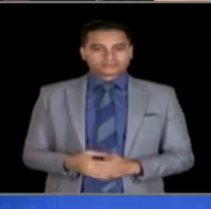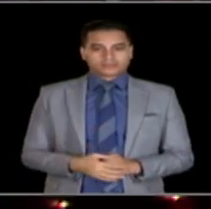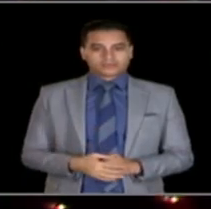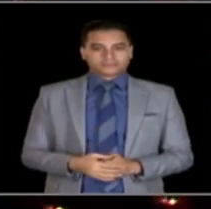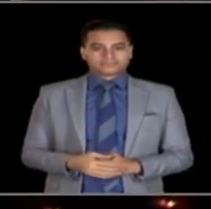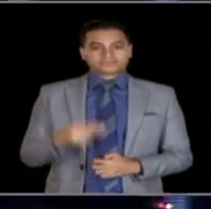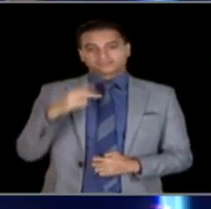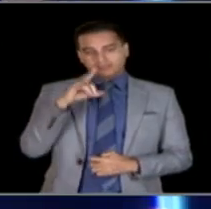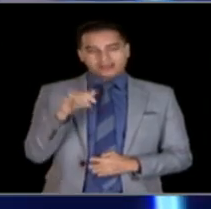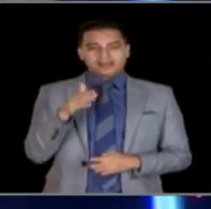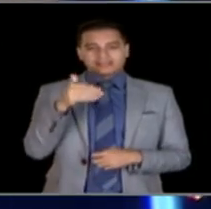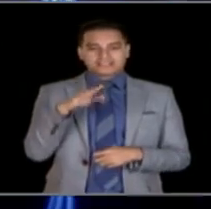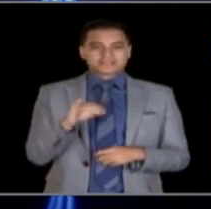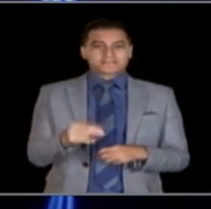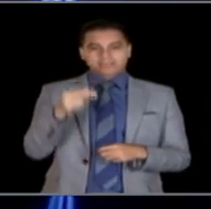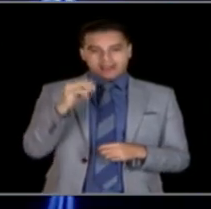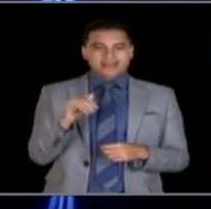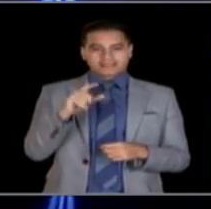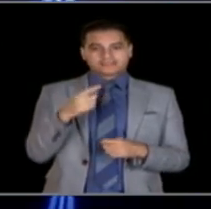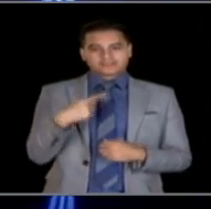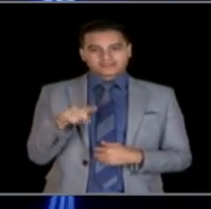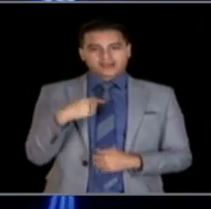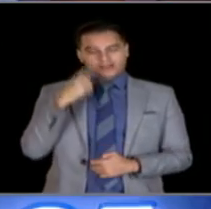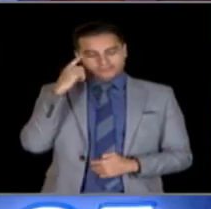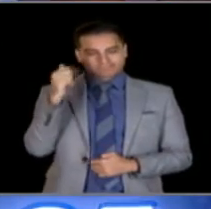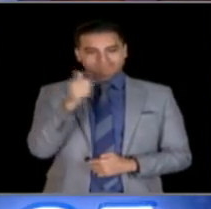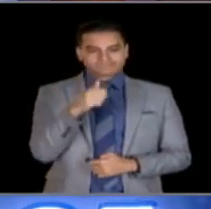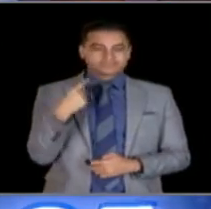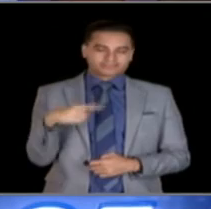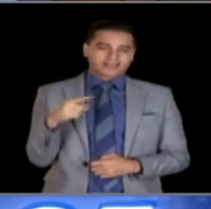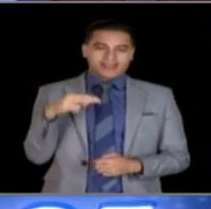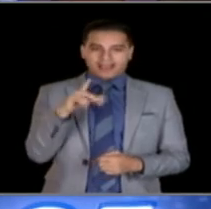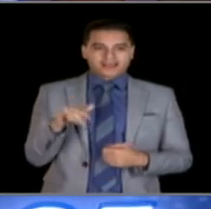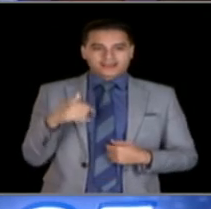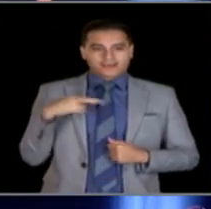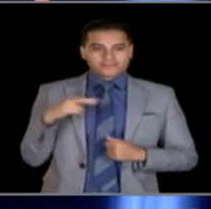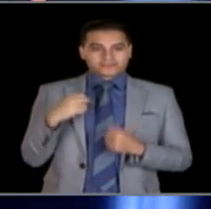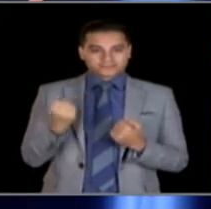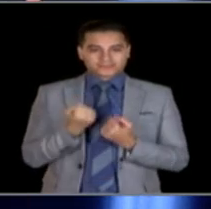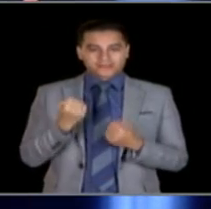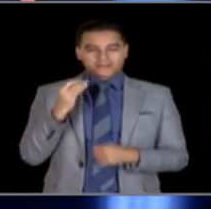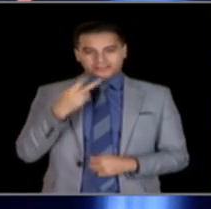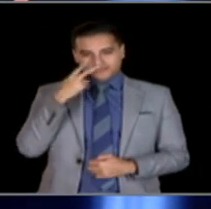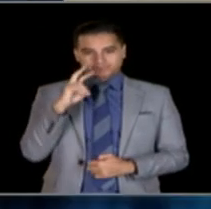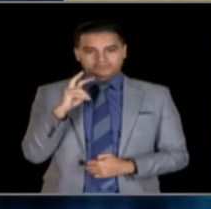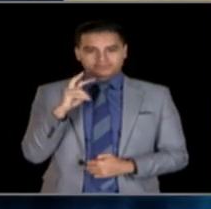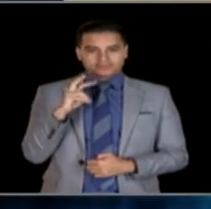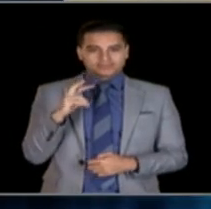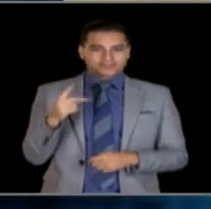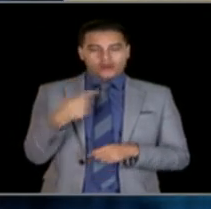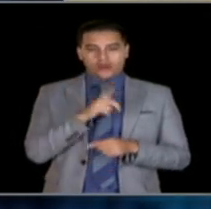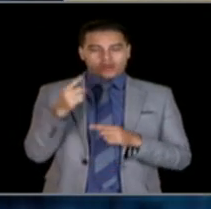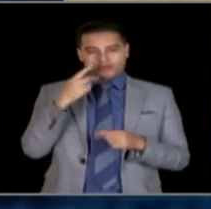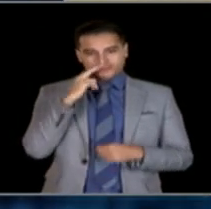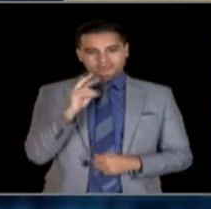علي إسماعيل. بالظبط كده، هو علي إسماعيل. هو علي إسماعيل. أنا هو لما بنتدرب لازم يلخبطنا، فؤاد الزاهري يا إما علي